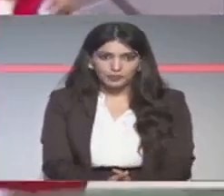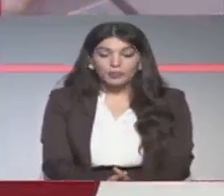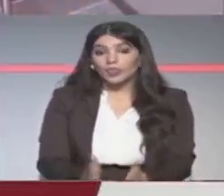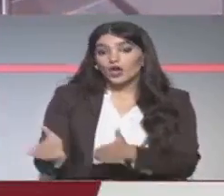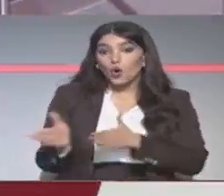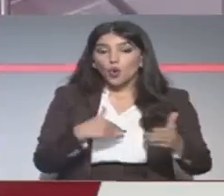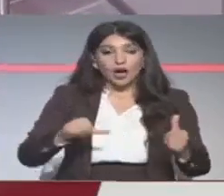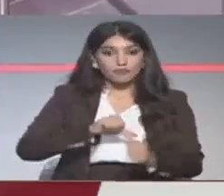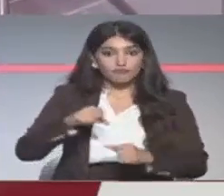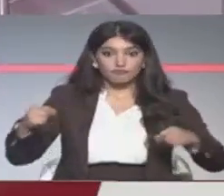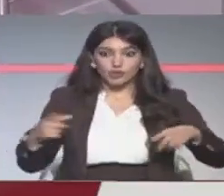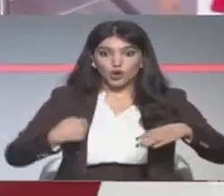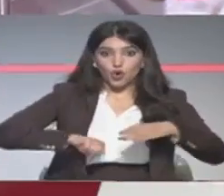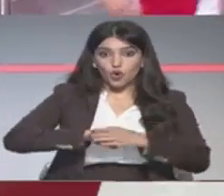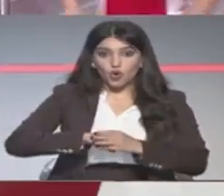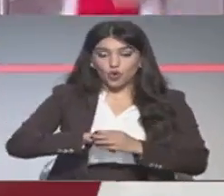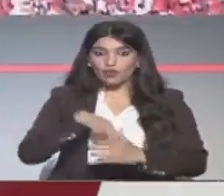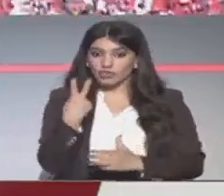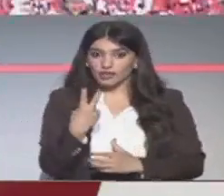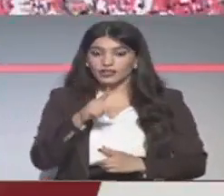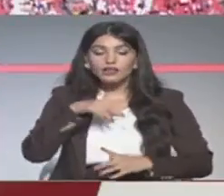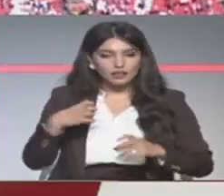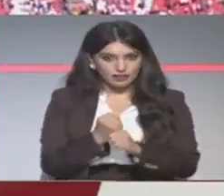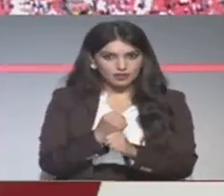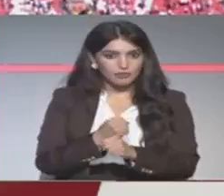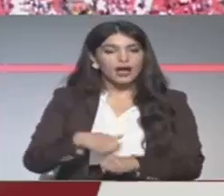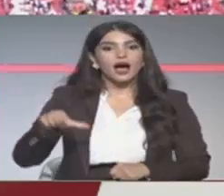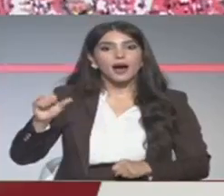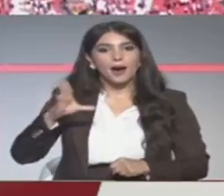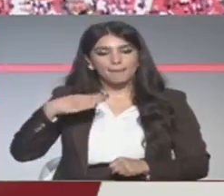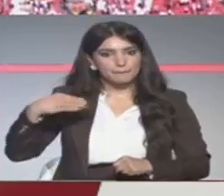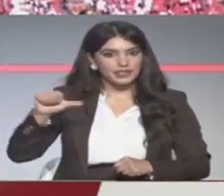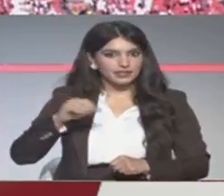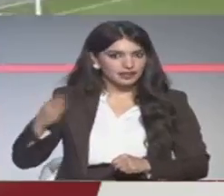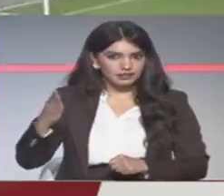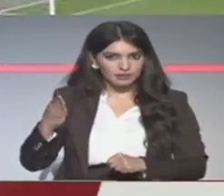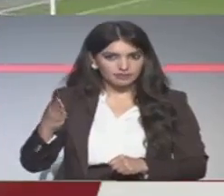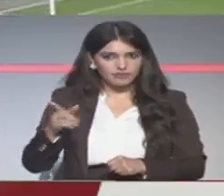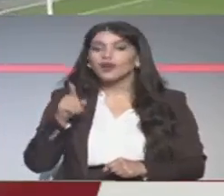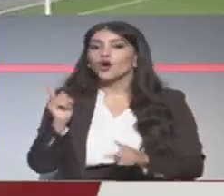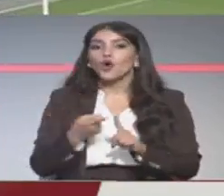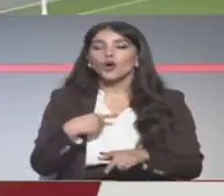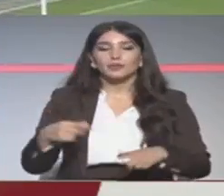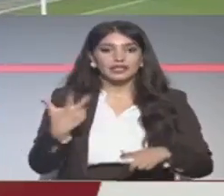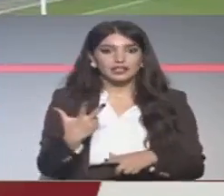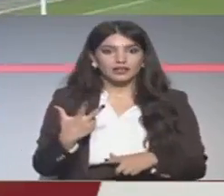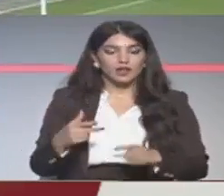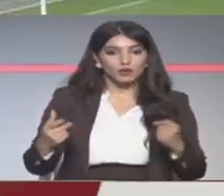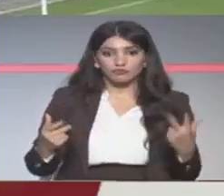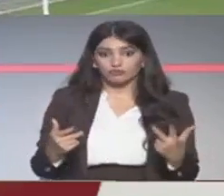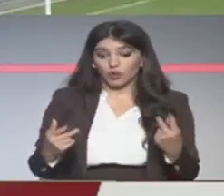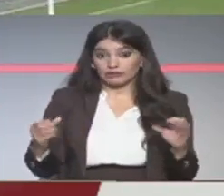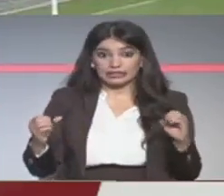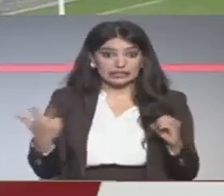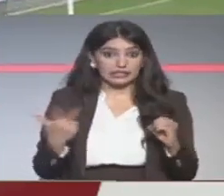أما في الجولة الثانية من الدرجة الأولى الهولندية فقد حقق أياكس أمستردام فوزه الثاني تواليا، وذلك بثلاثة أهداف مقابل لا